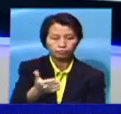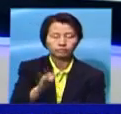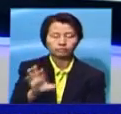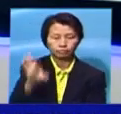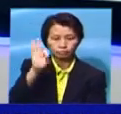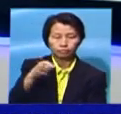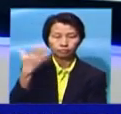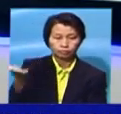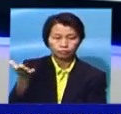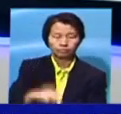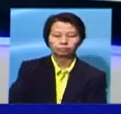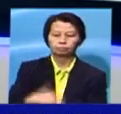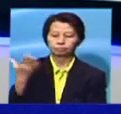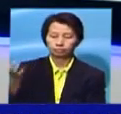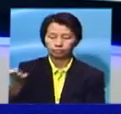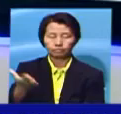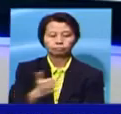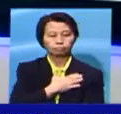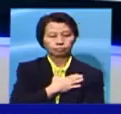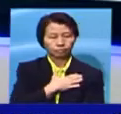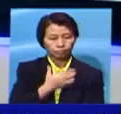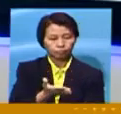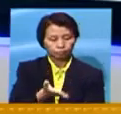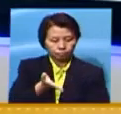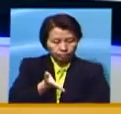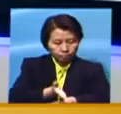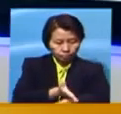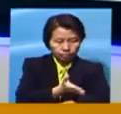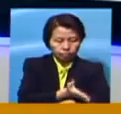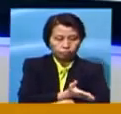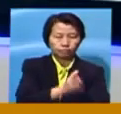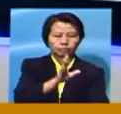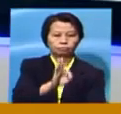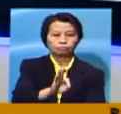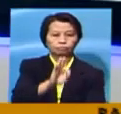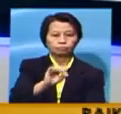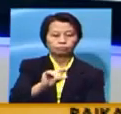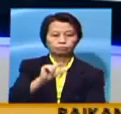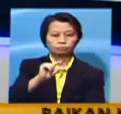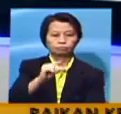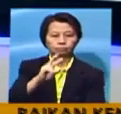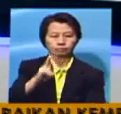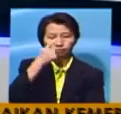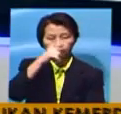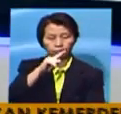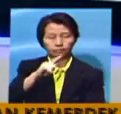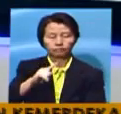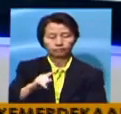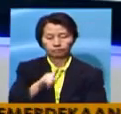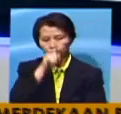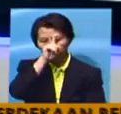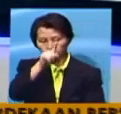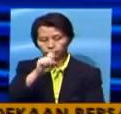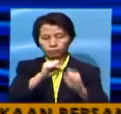beliau komited untuk membaiki urus tadbir fgv bagi memastikan prestasi Syarikat kembali